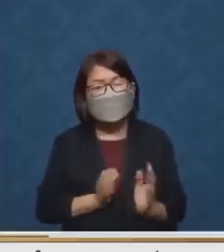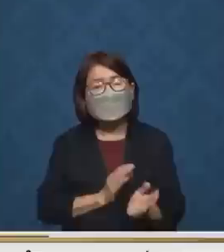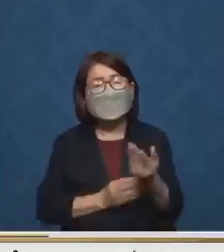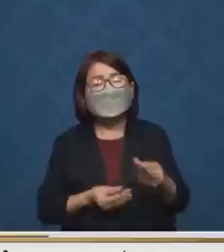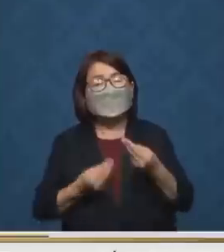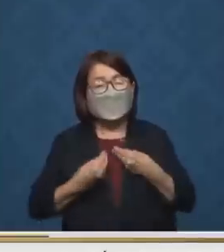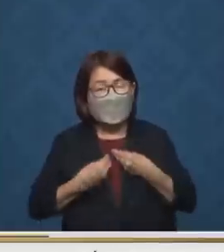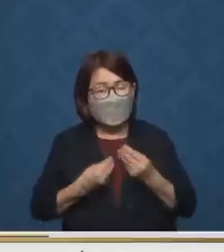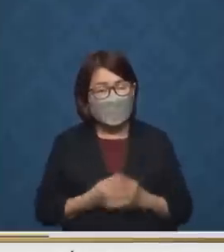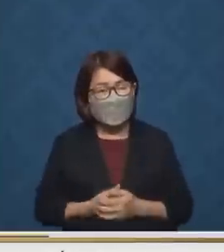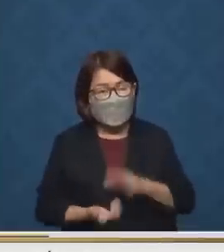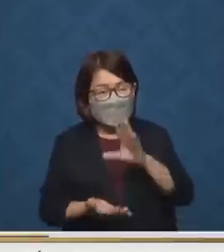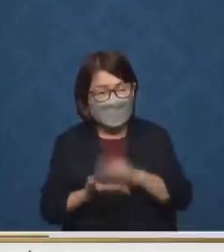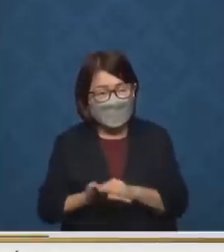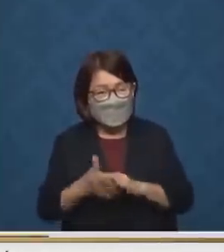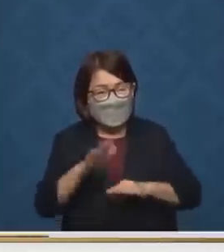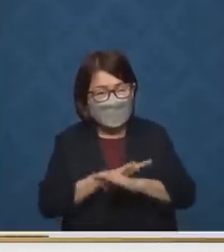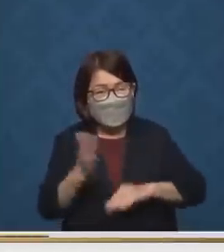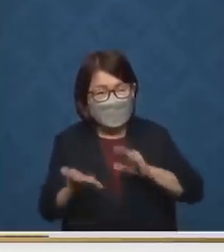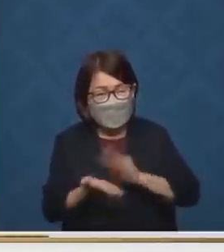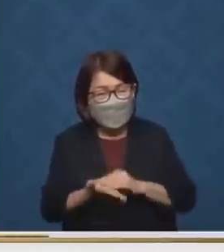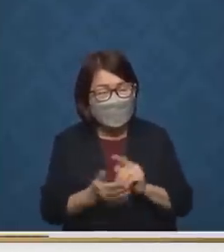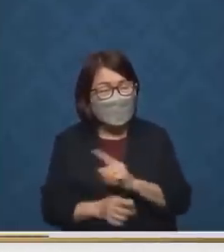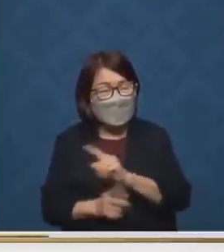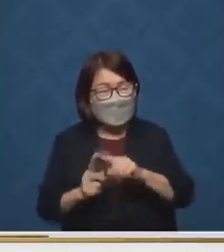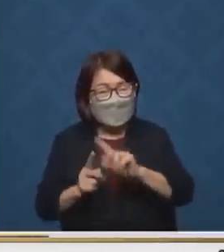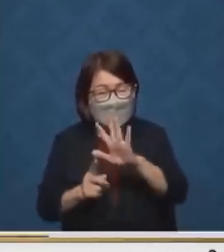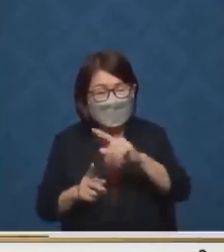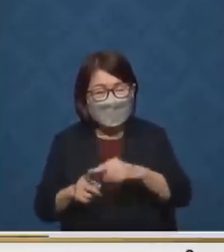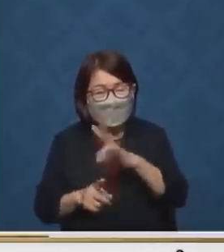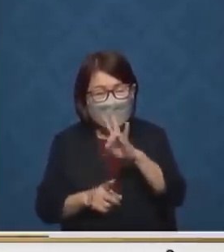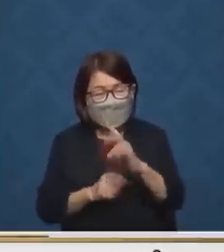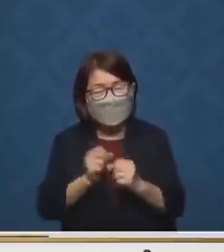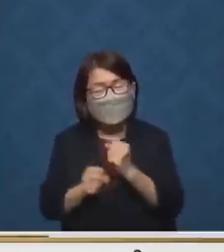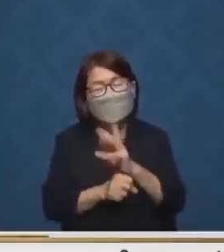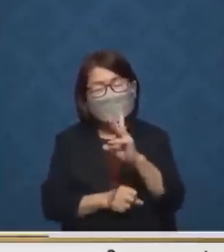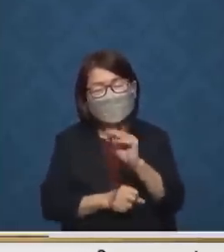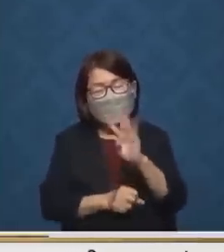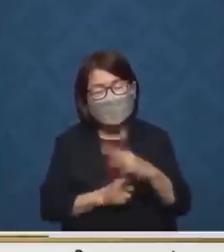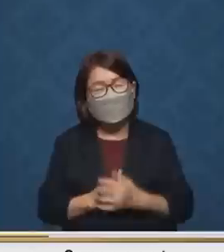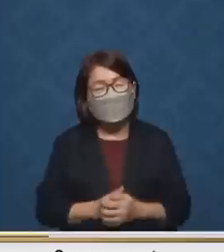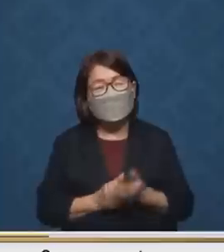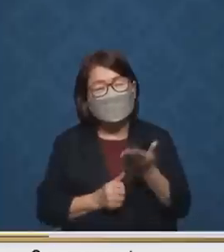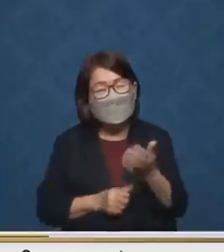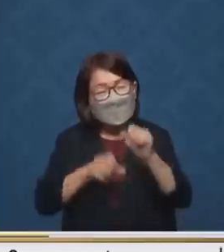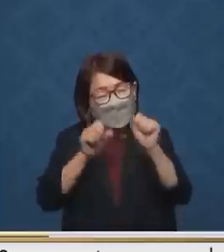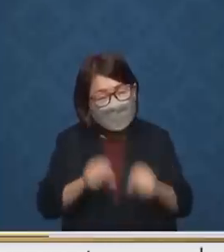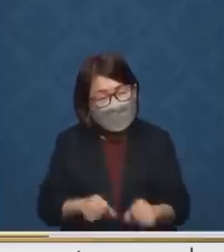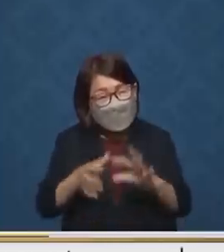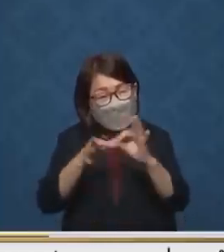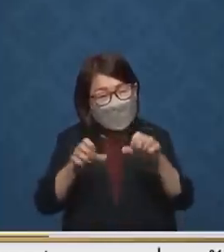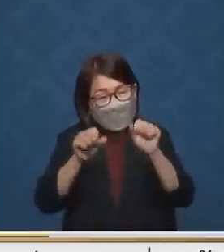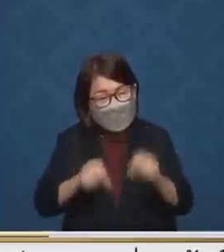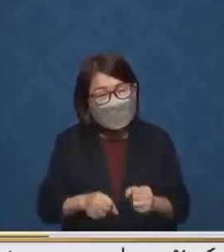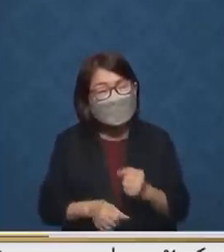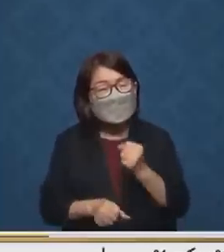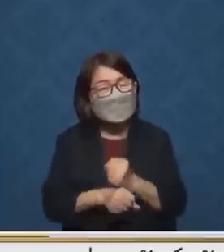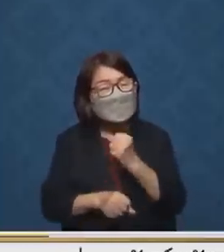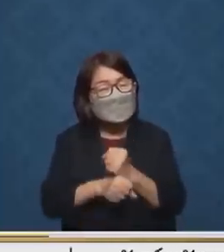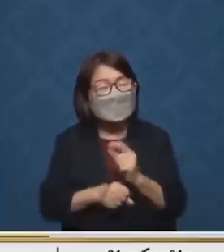มากบันทึกขอความครับ ลงวที่ 5 กรกฎาคม 264ขออนุมัการปรบปุงโครงสร้าง